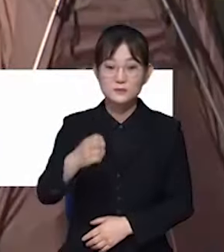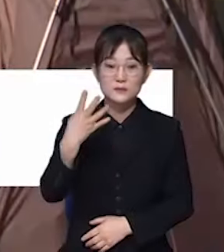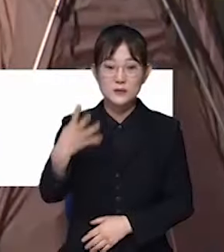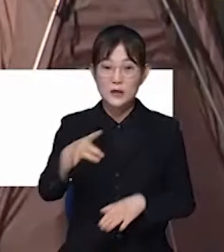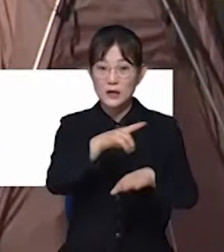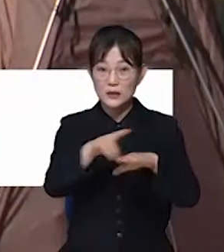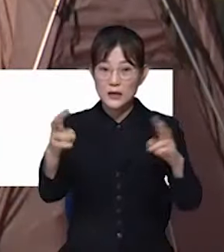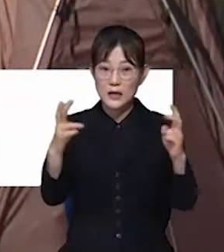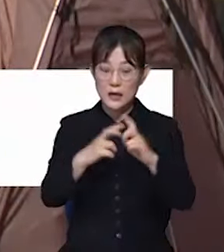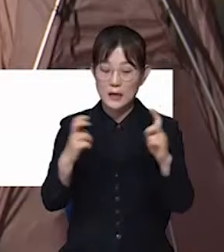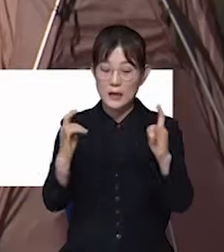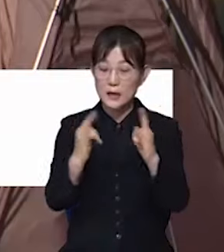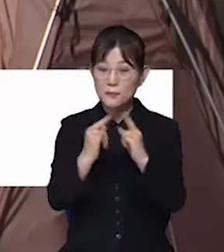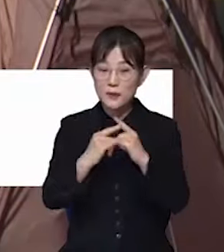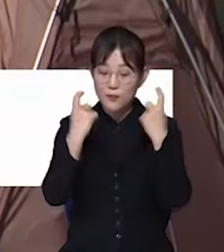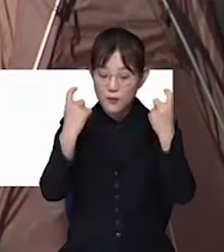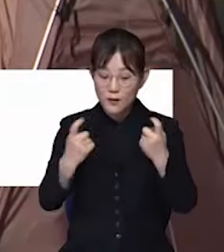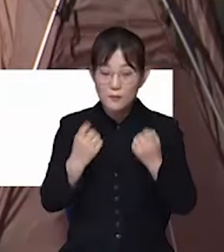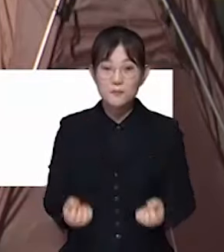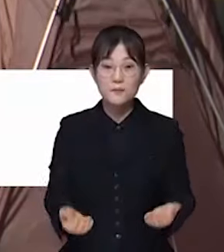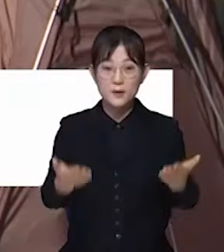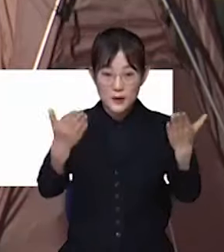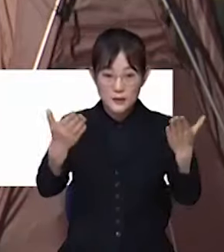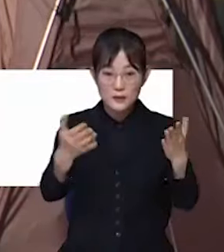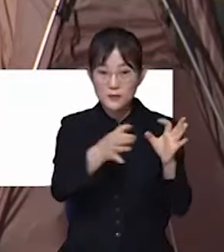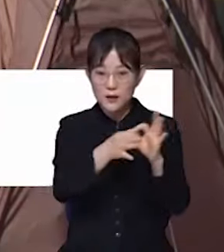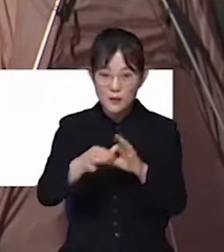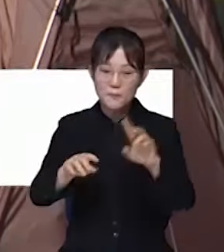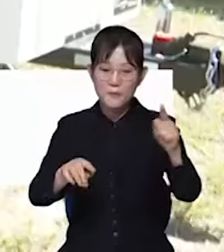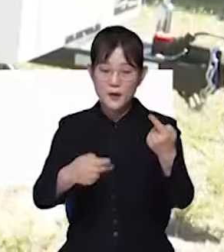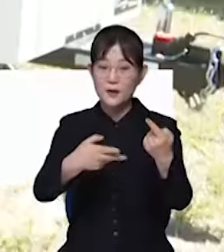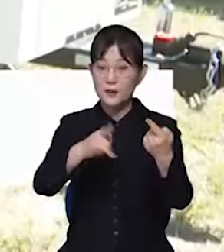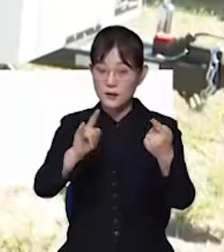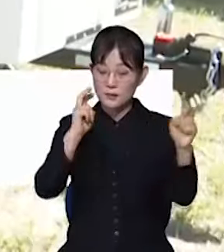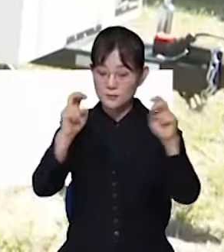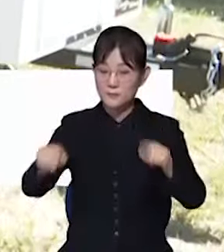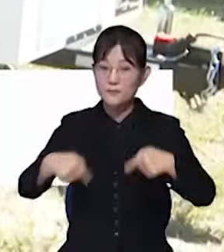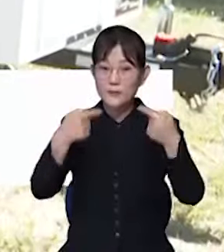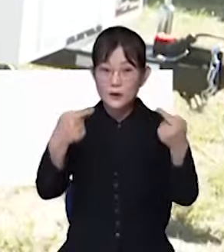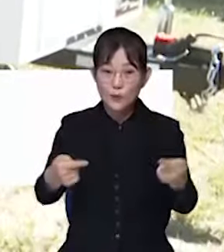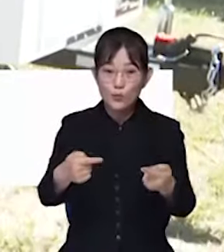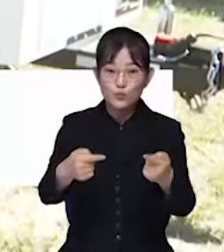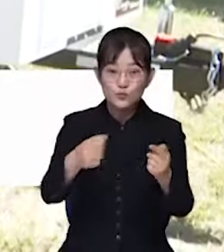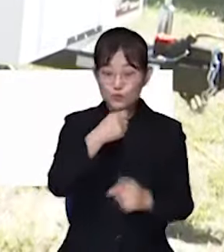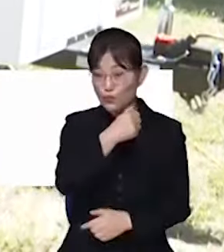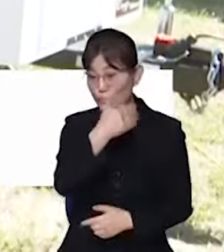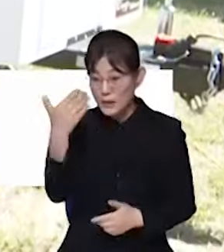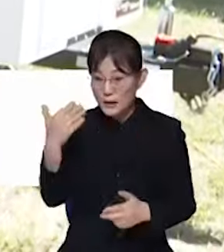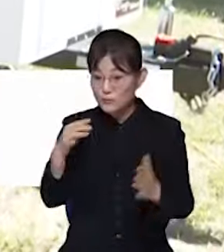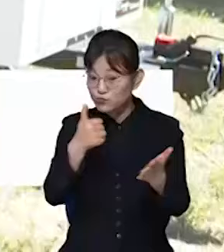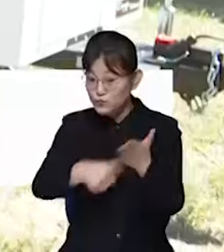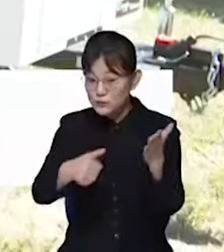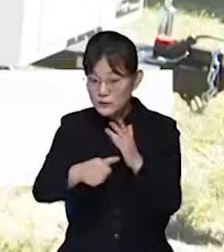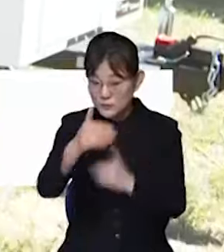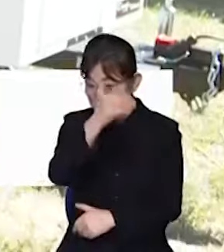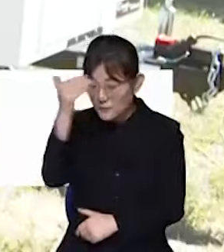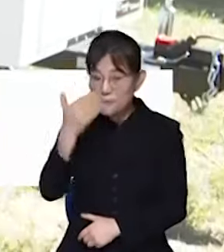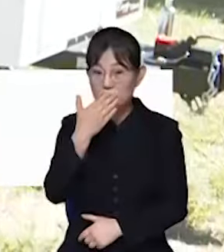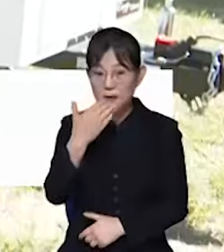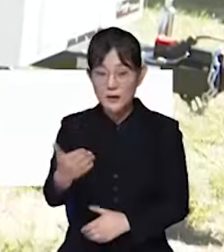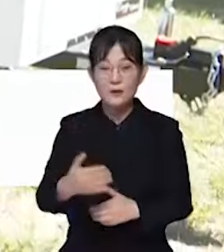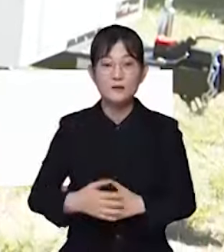해남 캠핑 관광 박람회에는 캠핑 레저 관련 100여 개 기업이 참여해 최신 캠핑 트렌드를 한눈에 살펴볼 수